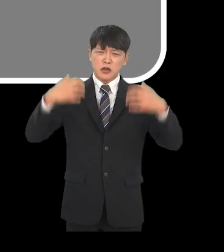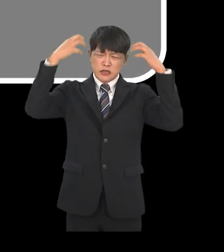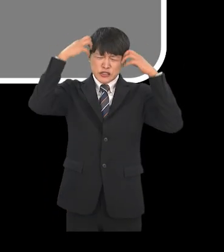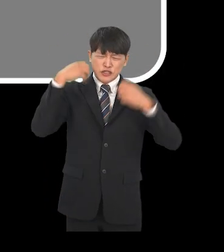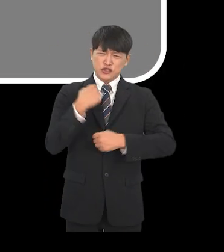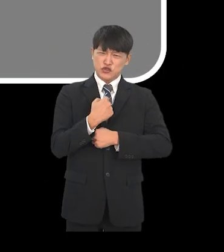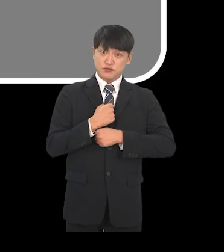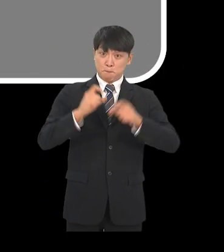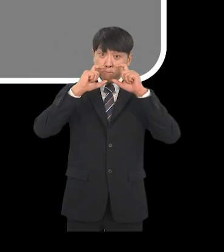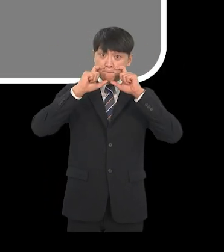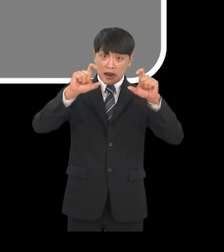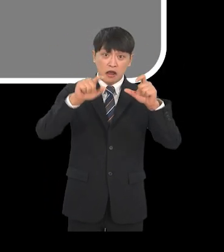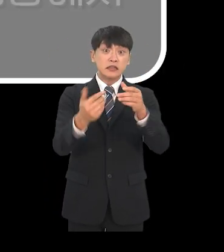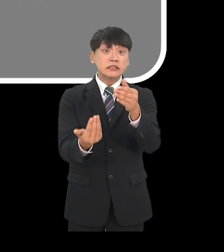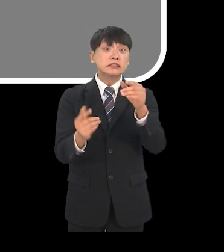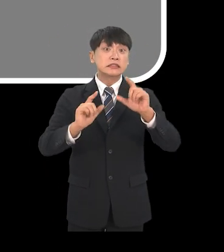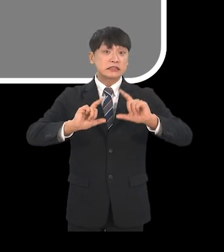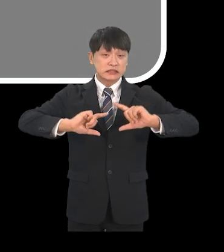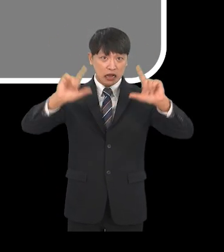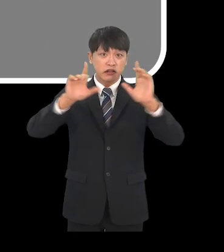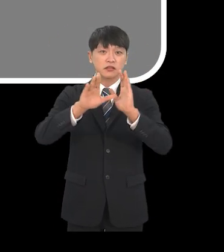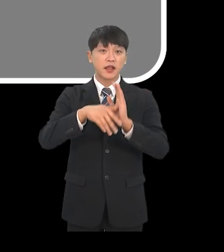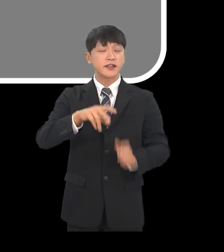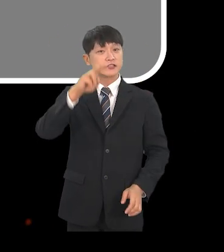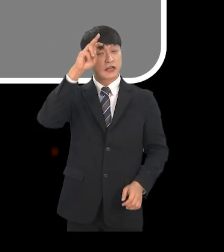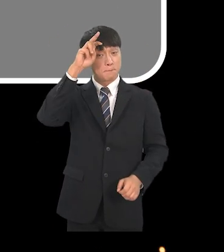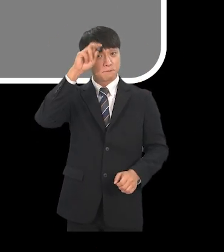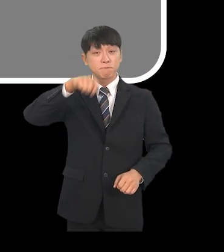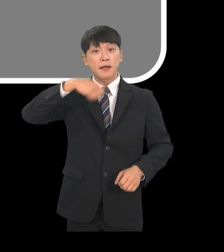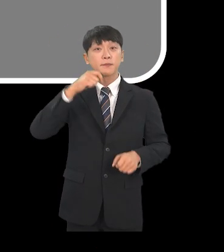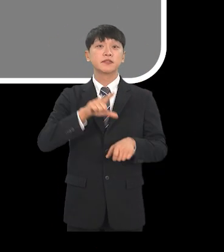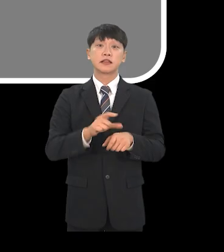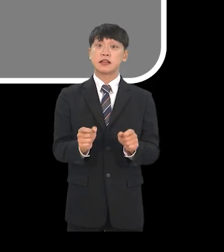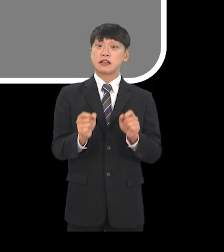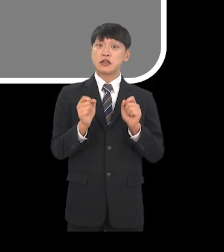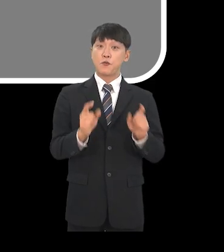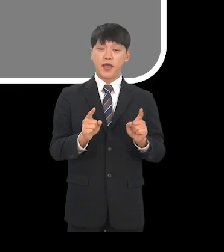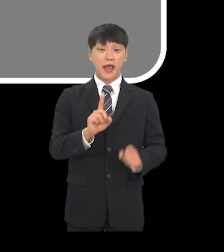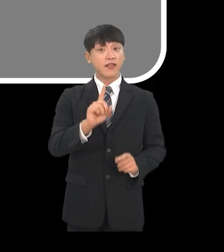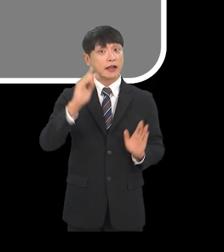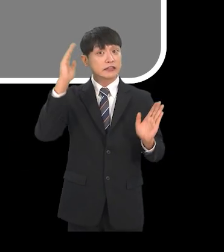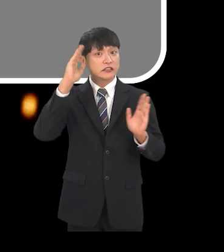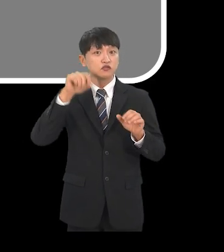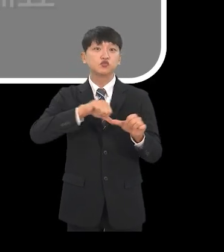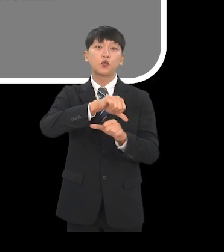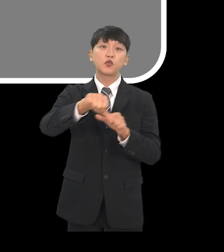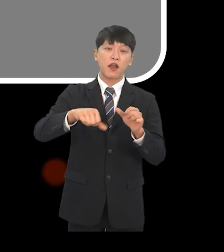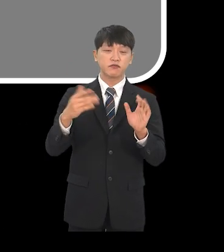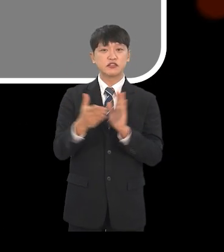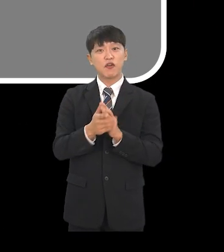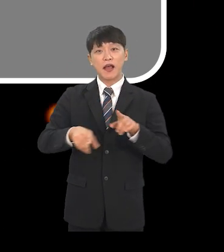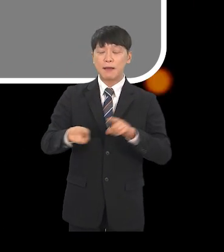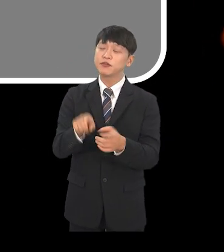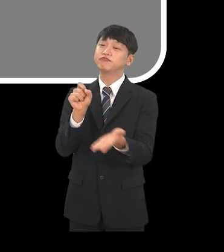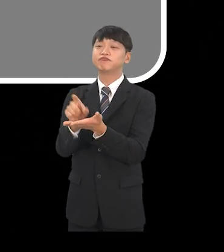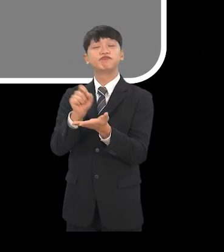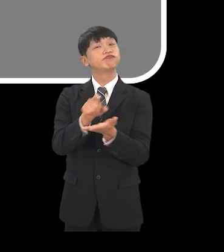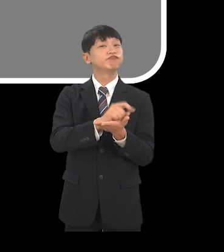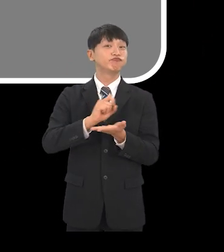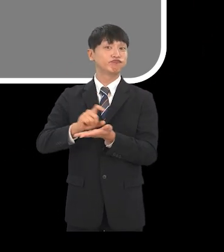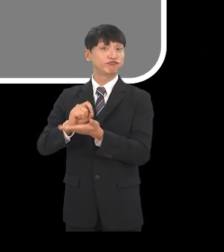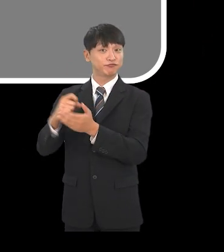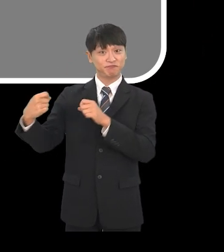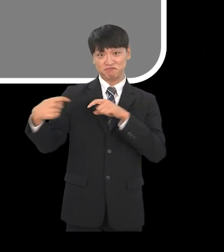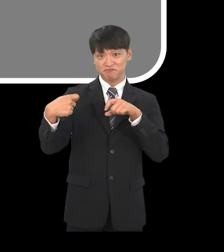폭염주의보가 발령된 어느 날, 점심시간을 틈타 한 학생이 운동장에서 친구들과 축구를